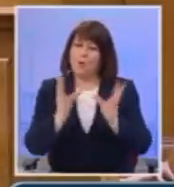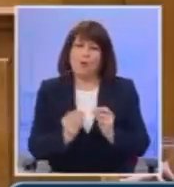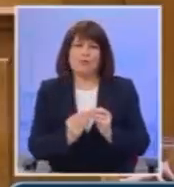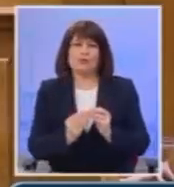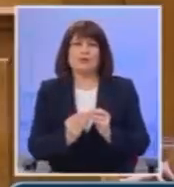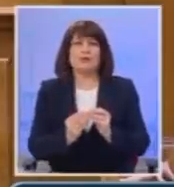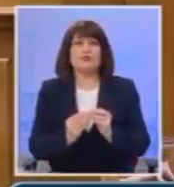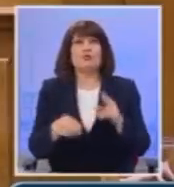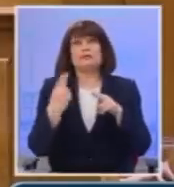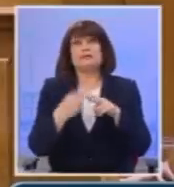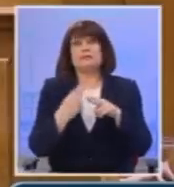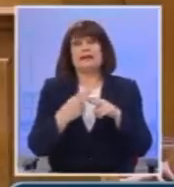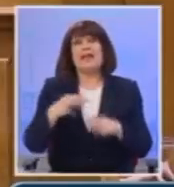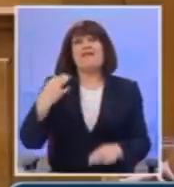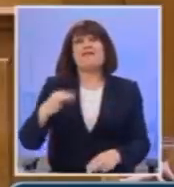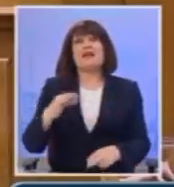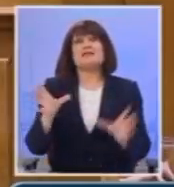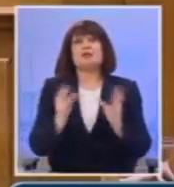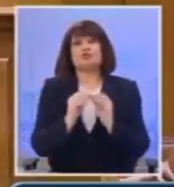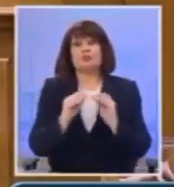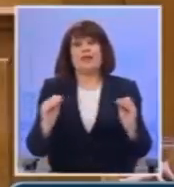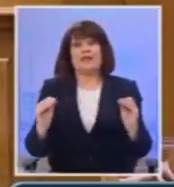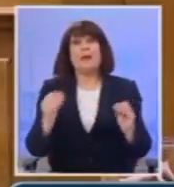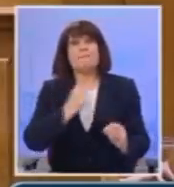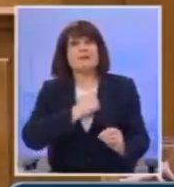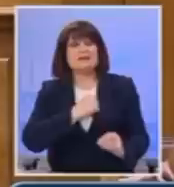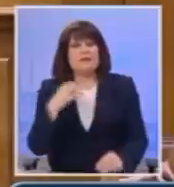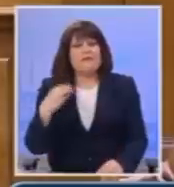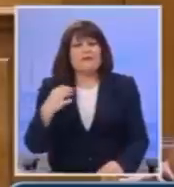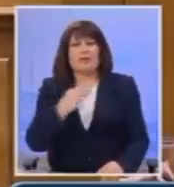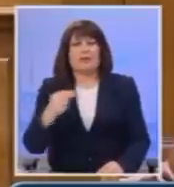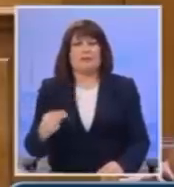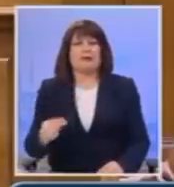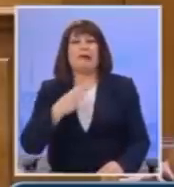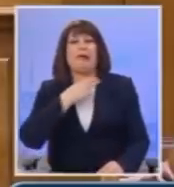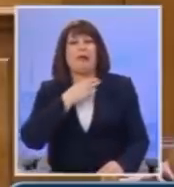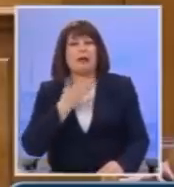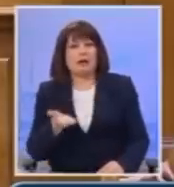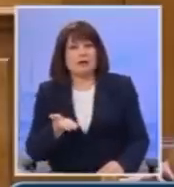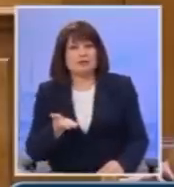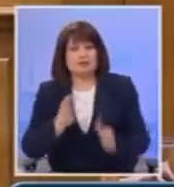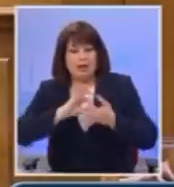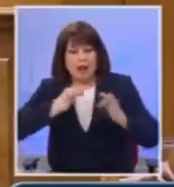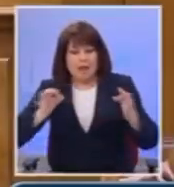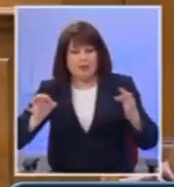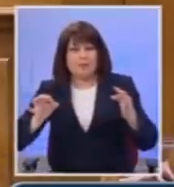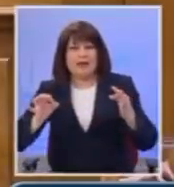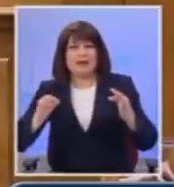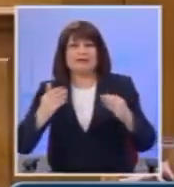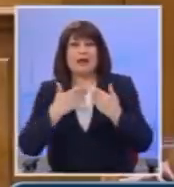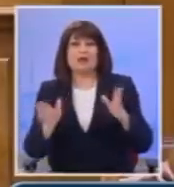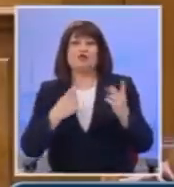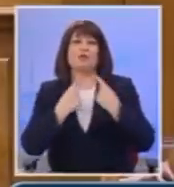πιο ευαίσθητα, εγώ θεωρώ τα θέματα της παιδείας εξαιρετικά ευαίσθητα, απαιτούν ενδελεχή διαβούλευση και δημόσιο